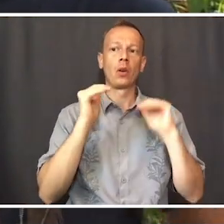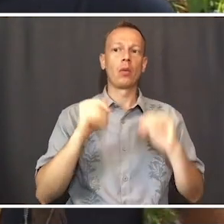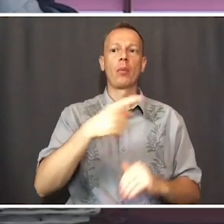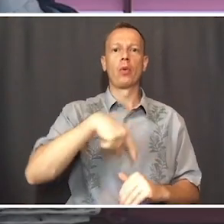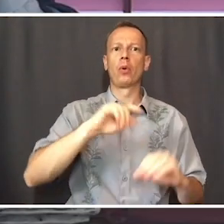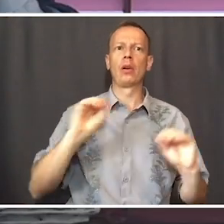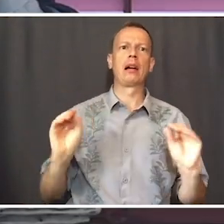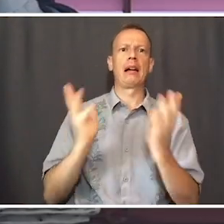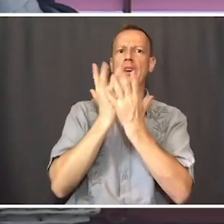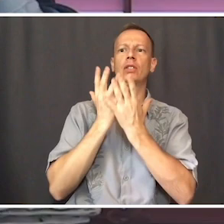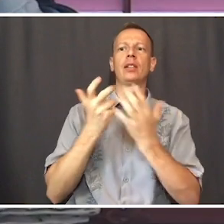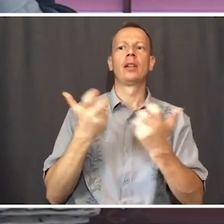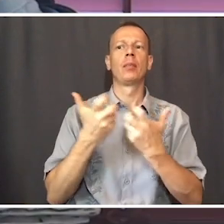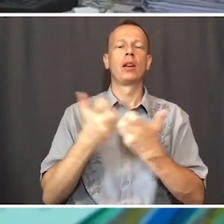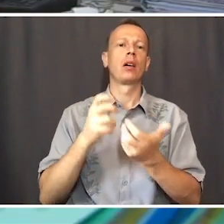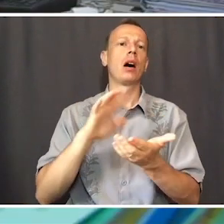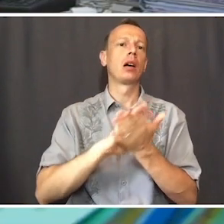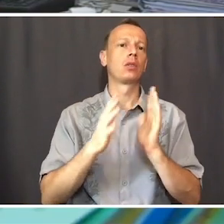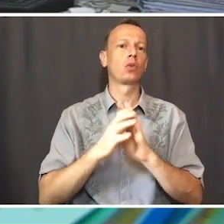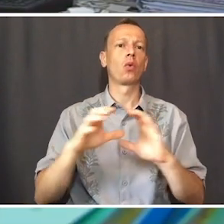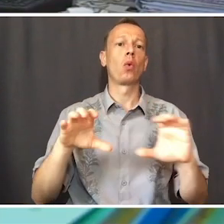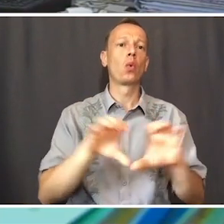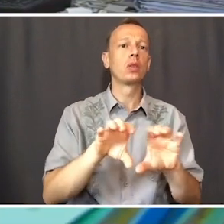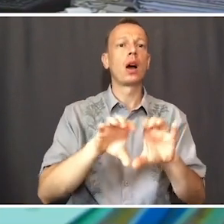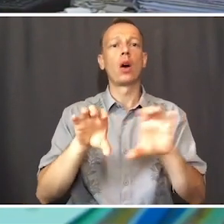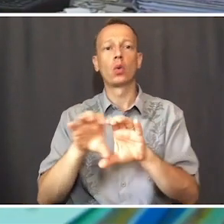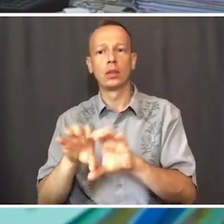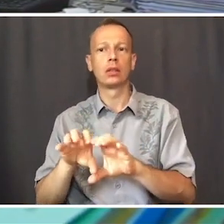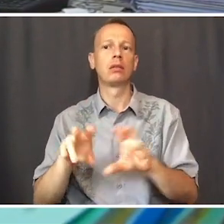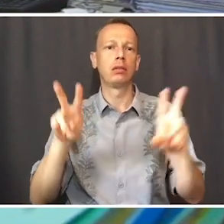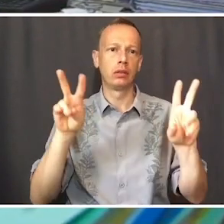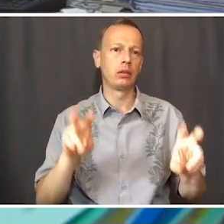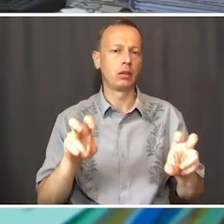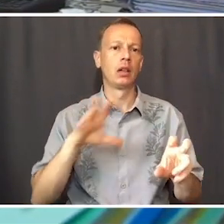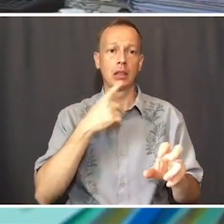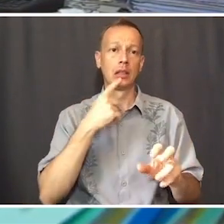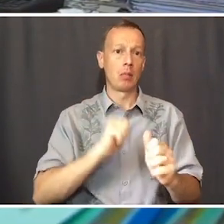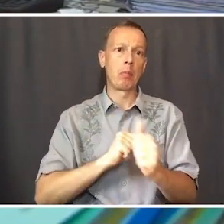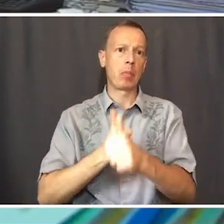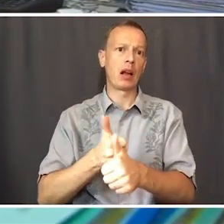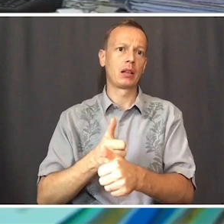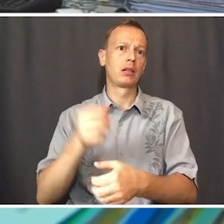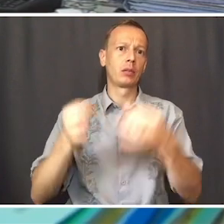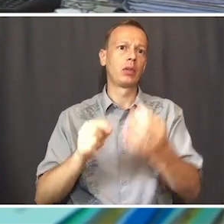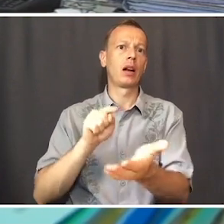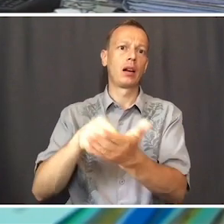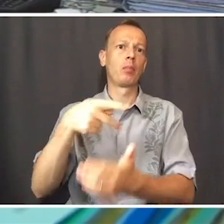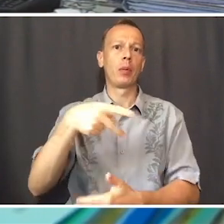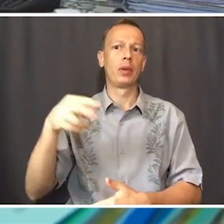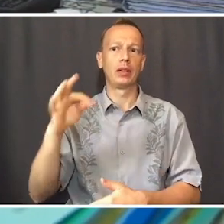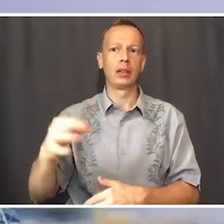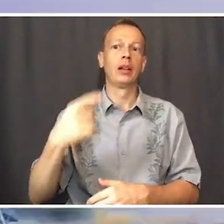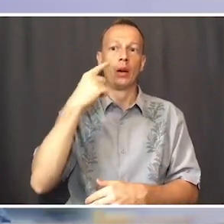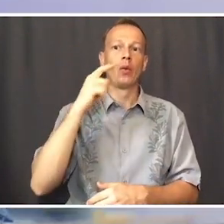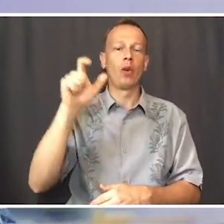attendre. L'association Cousin-Cousine annonce qu'une plainte sera déposée au tribunal de Papeete. Sa présidente Karel Luciani revient sur